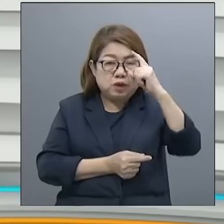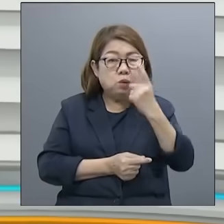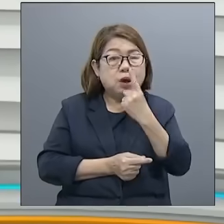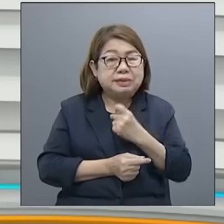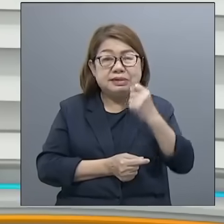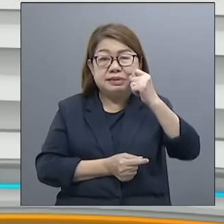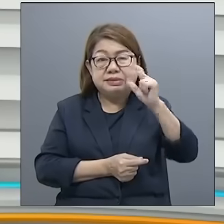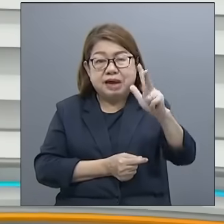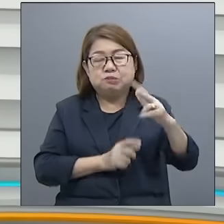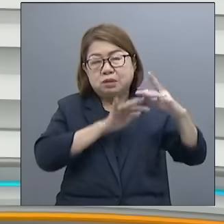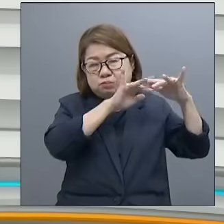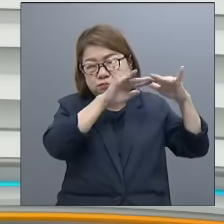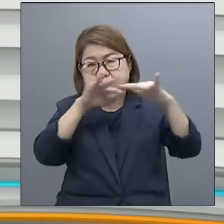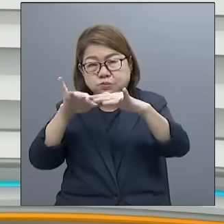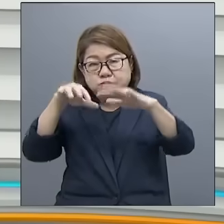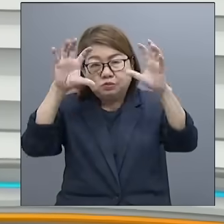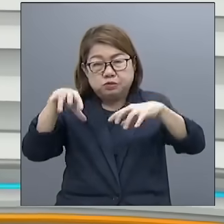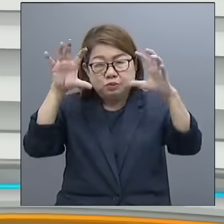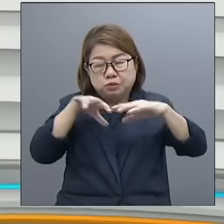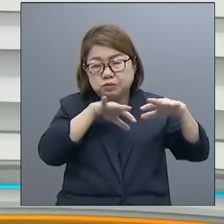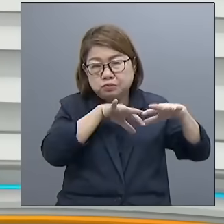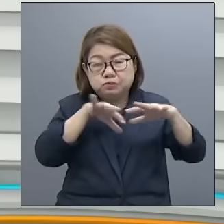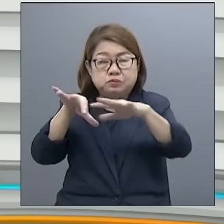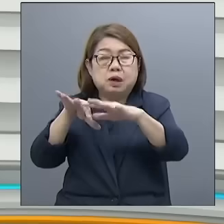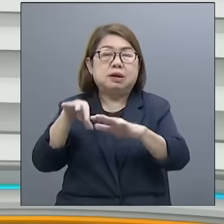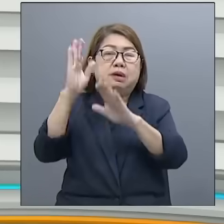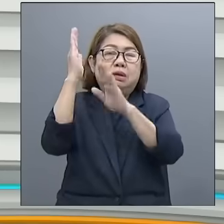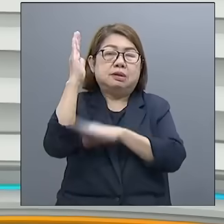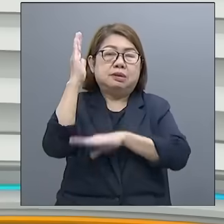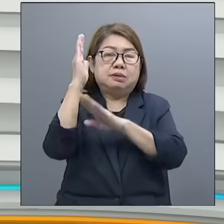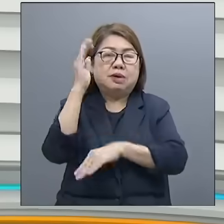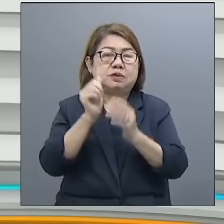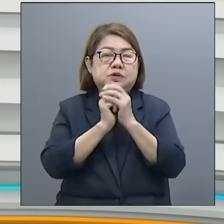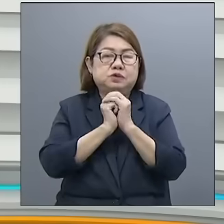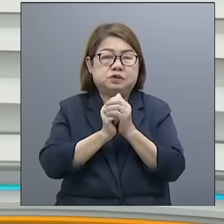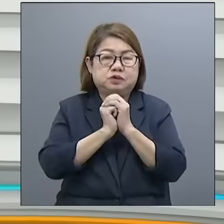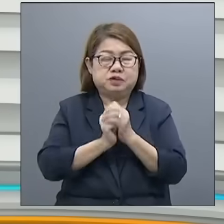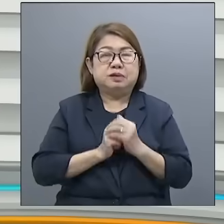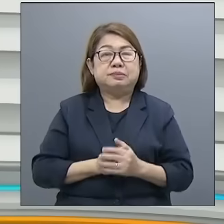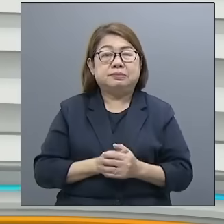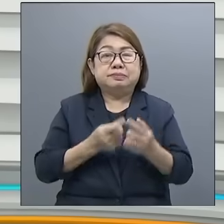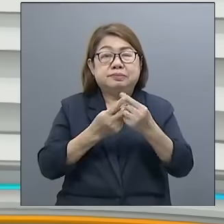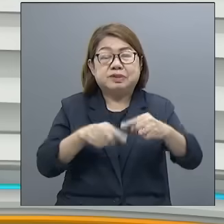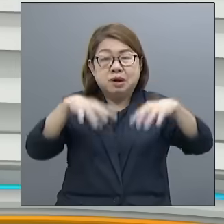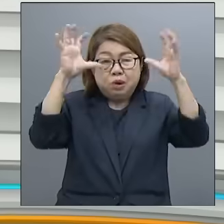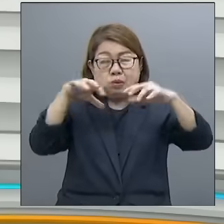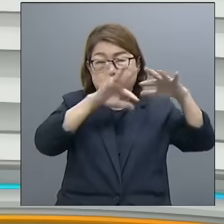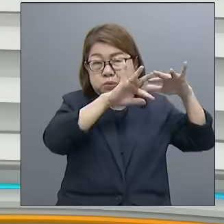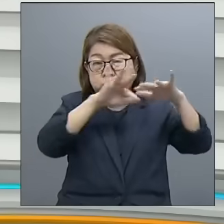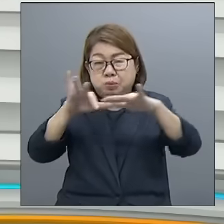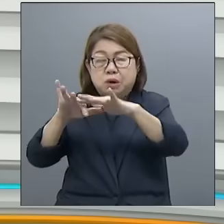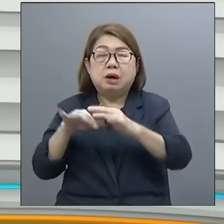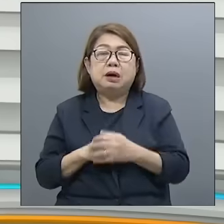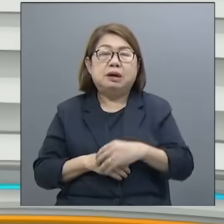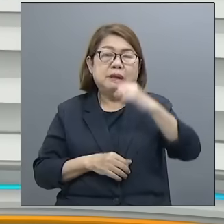พายุนี้จะเคลื่อนตัวเข้าไปใกล้บริเวณชายฝั่งทางตอนใต้ของประเทศจีนนะคะโดยที่พายุลูกนี้ไม่ส่งผลกระทบโดยตรงต่อส